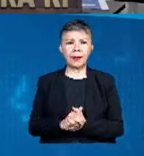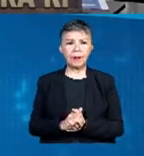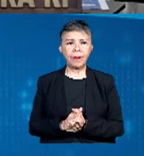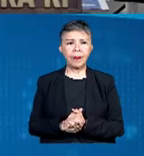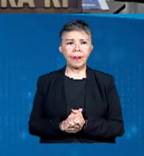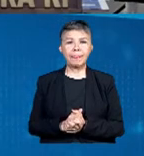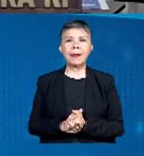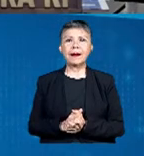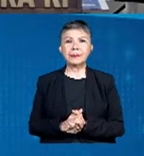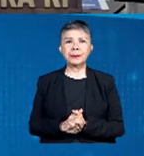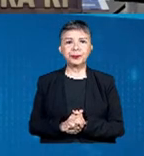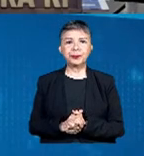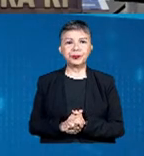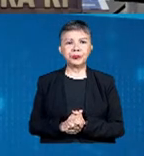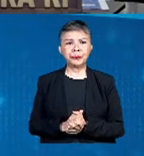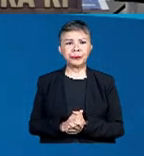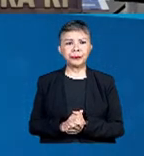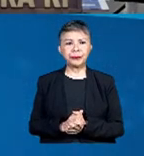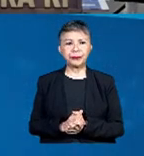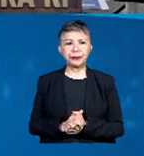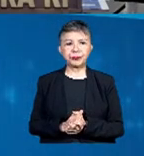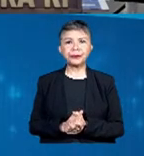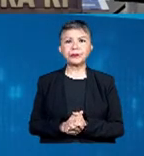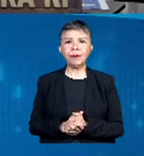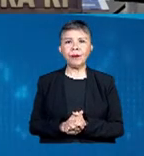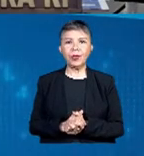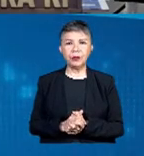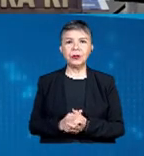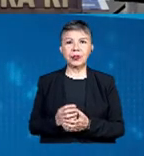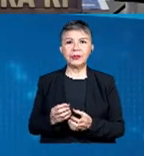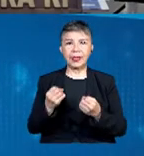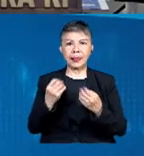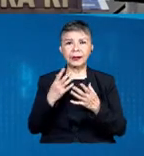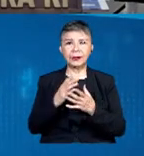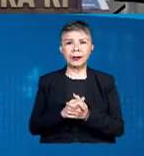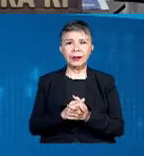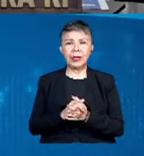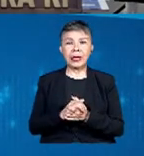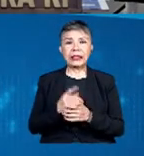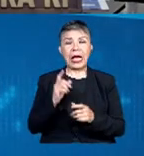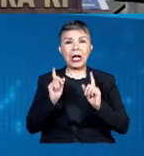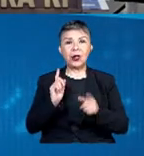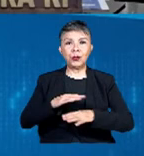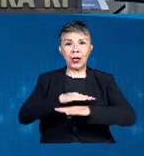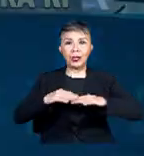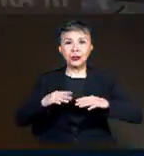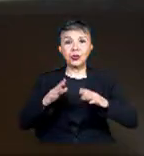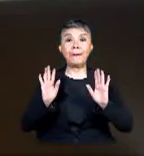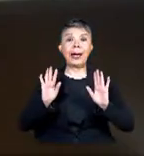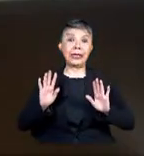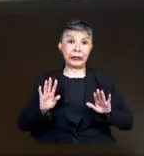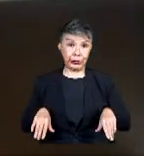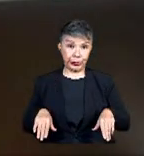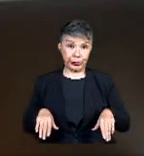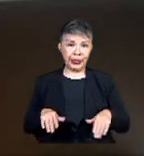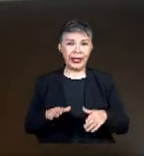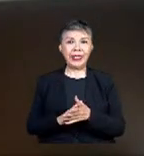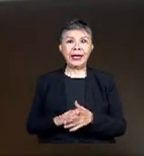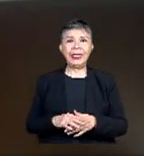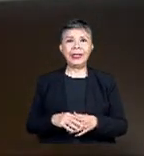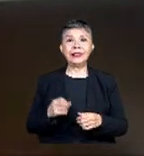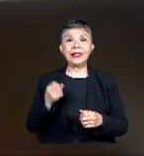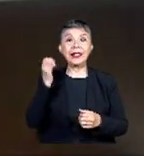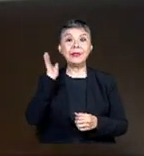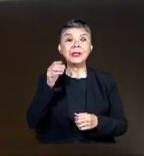Ya, baik. Yang sudah dijelaskan saat atlet-atlet itu pernah pensiun, semua sudah dijelaskan dengan baik oleh Pak